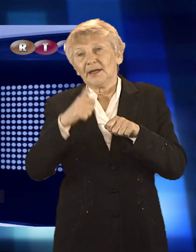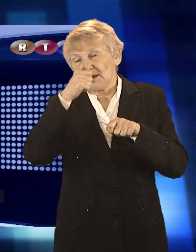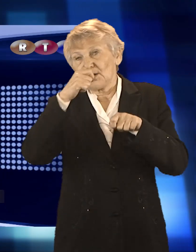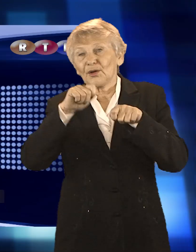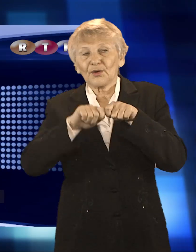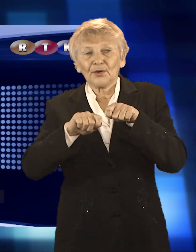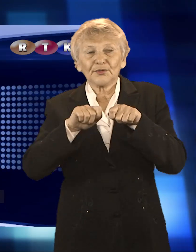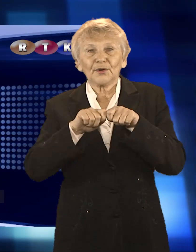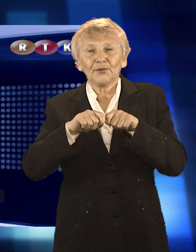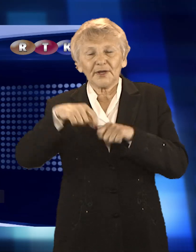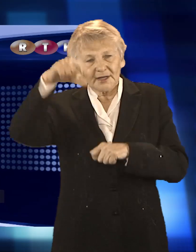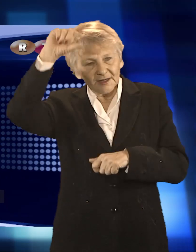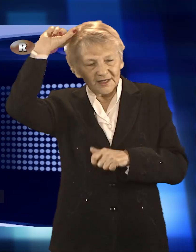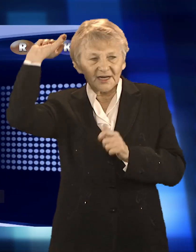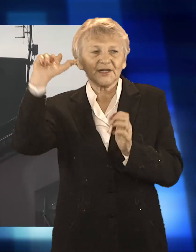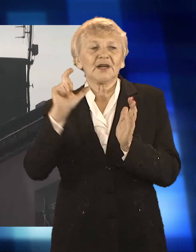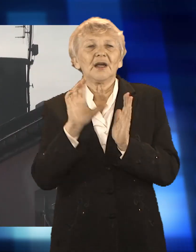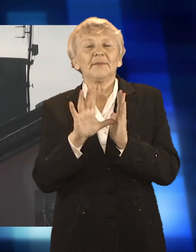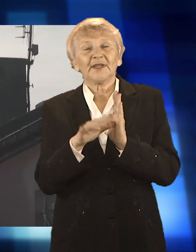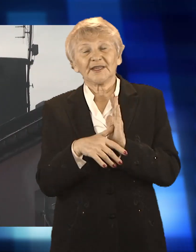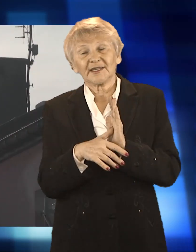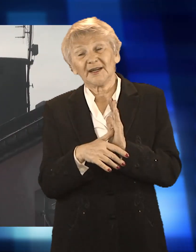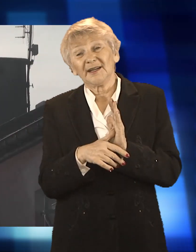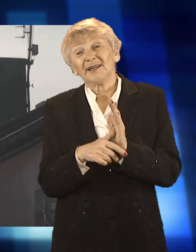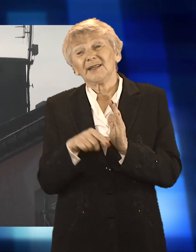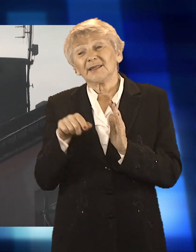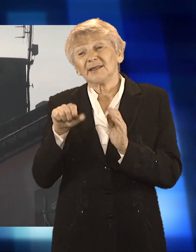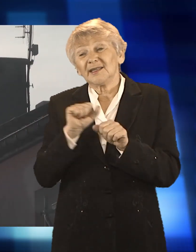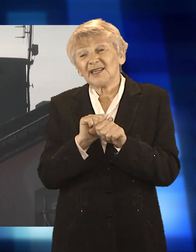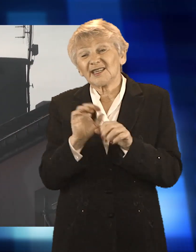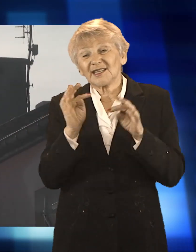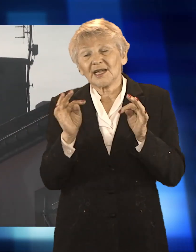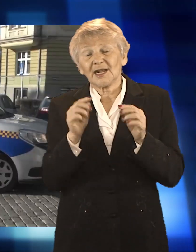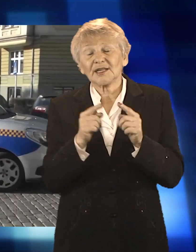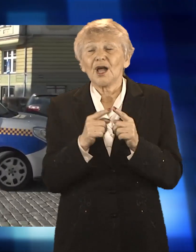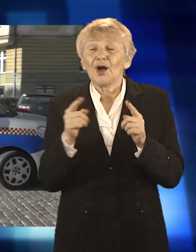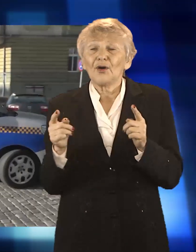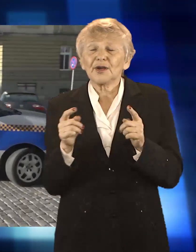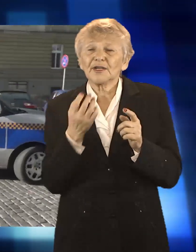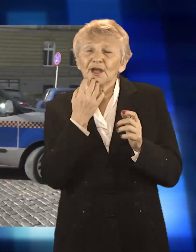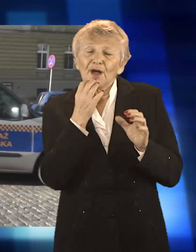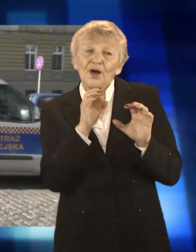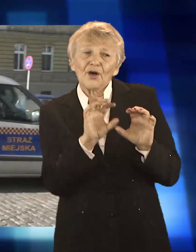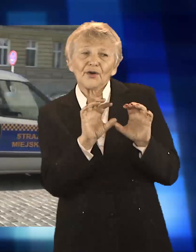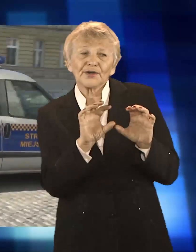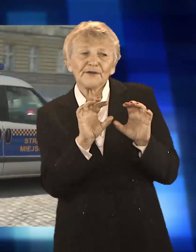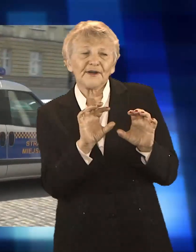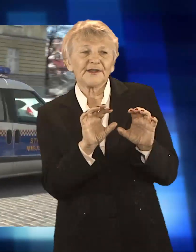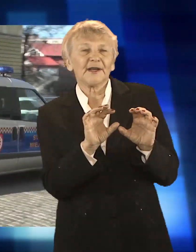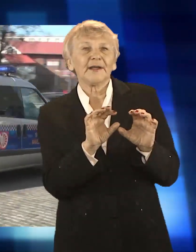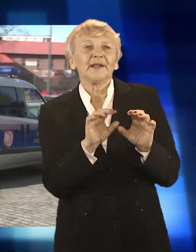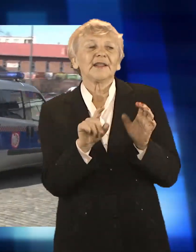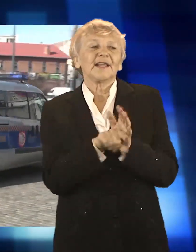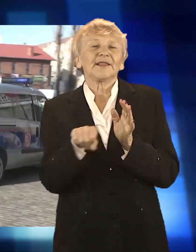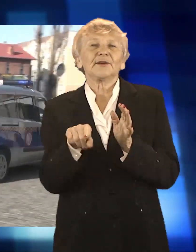pieców przeprowadzane przez Straż Miejską. Sezon grzewczy trwa w najlepszej. Jak zawsze w tym czasie na straży czystego powietrza stoją również